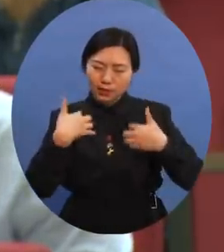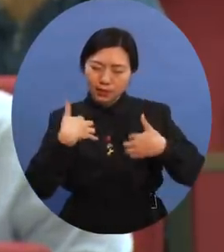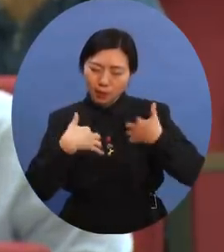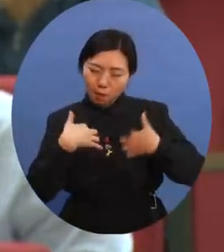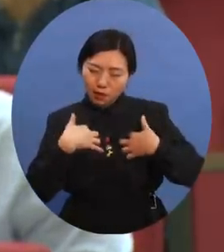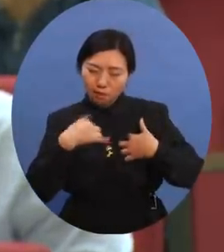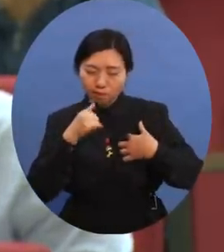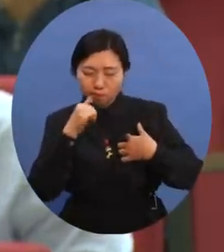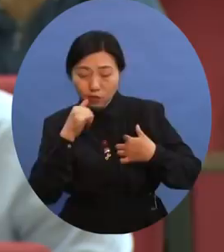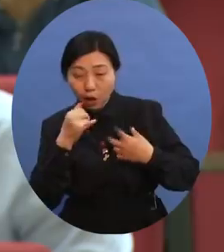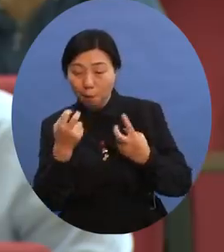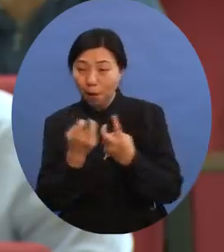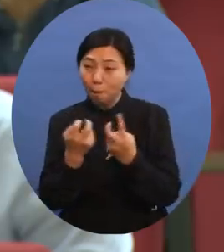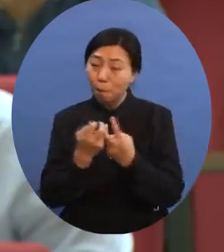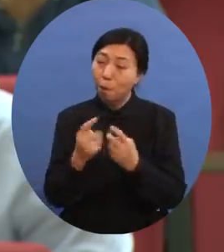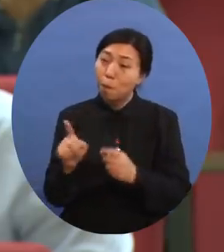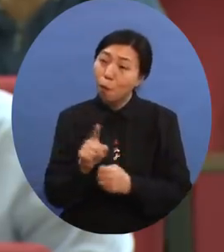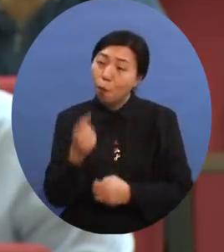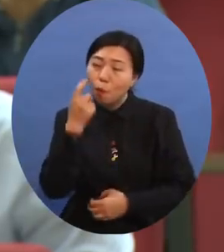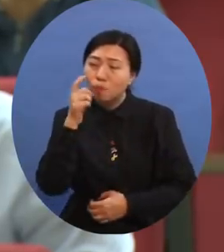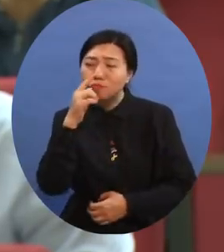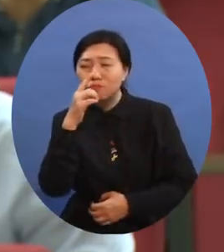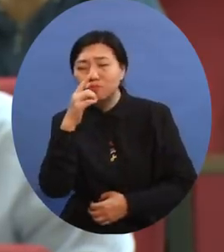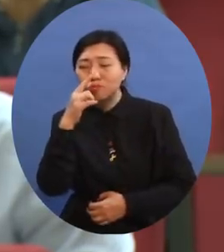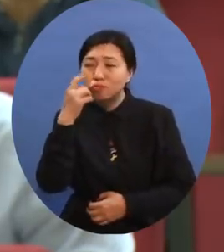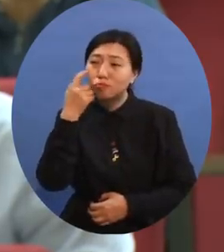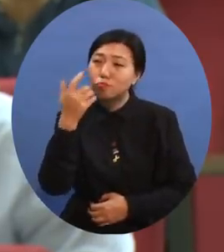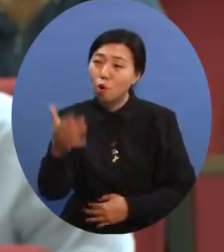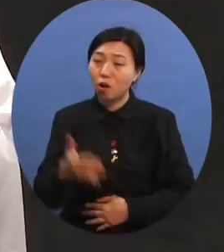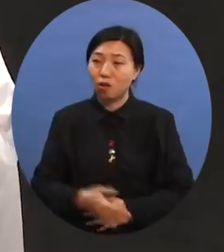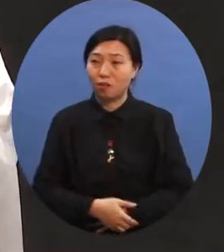재미를 붙이셨는지 궁금해서.